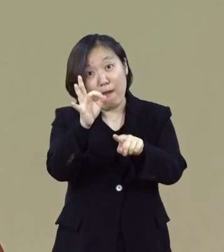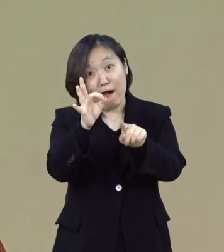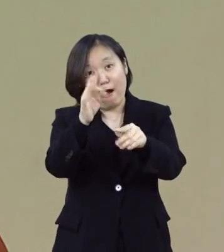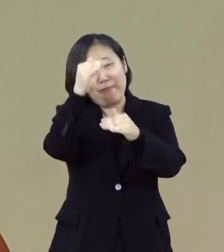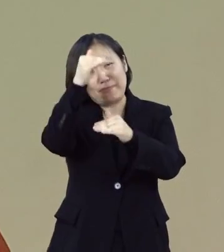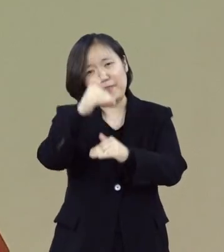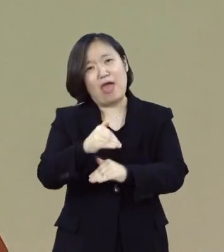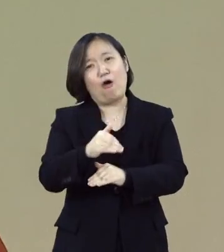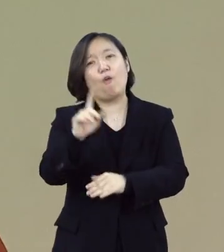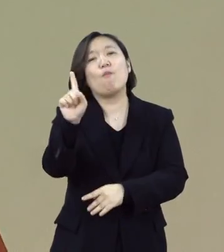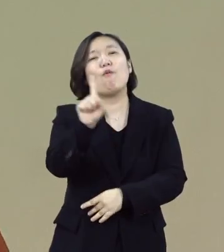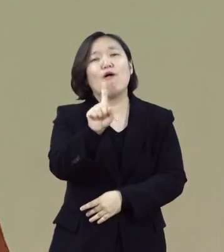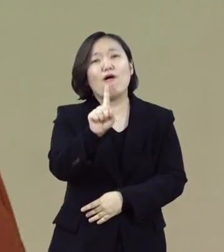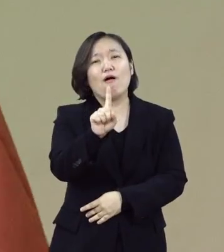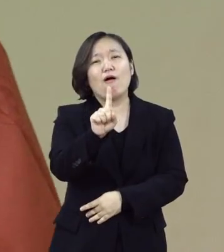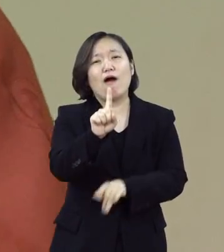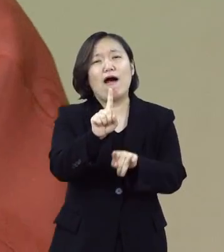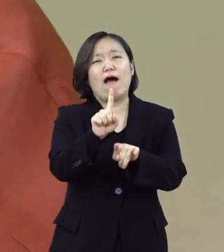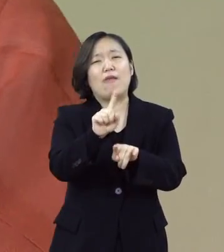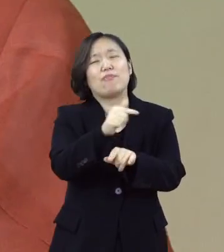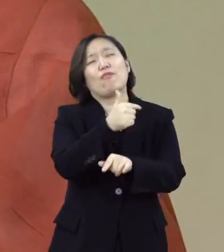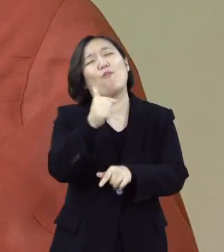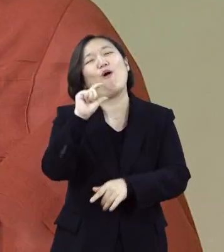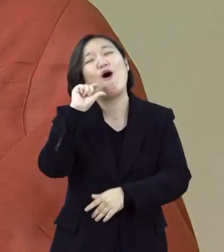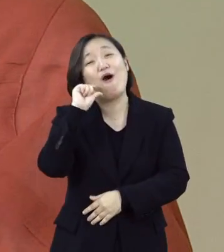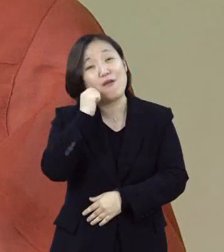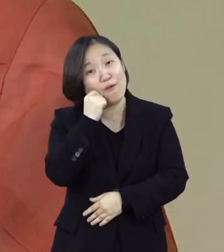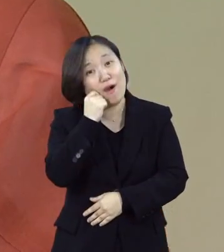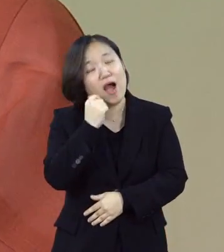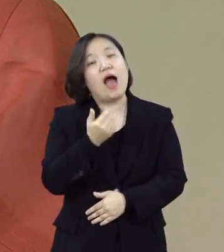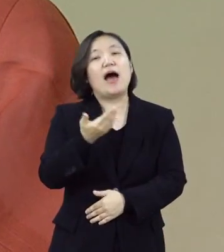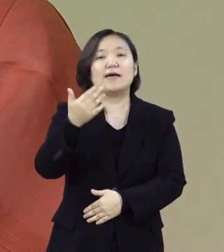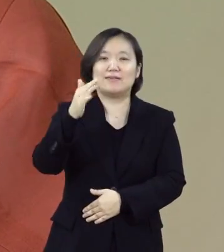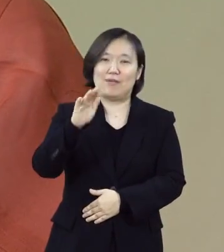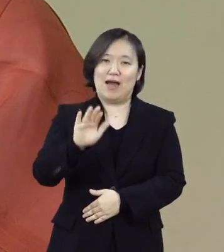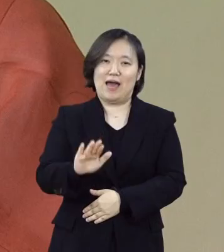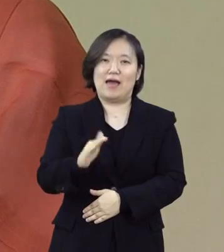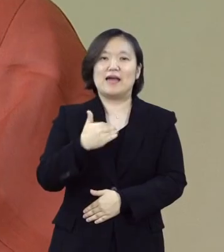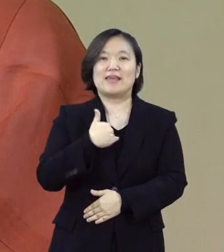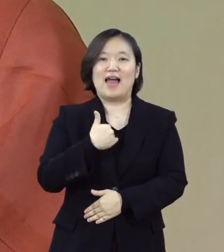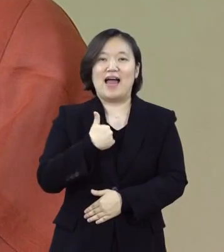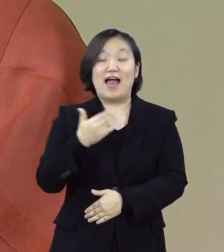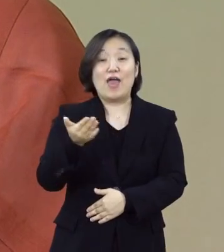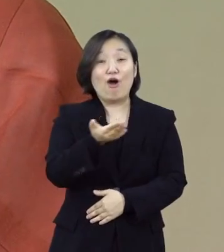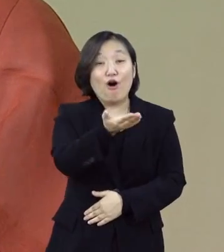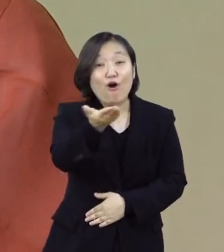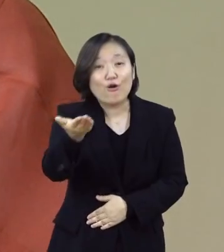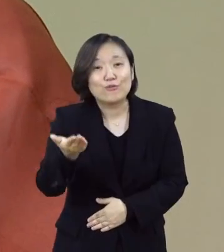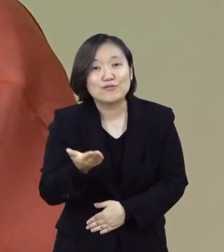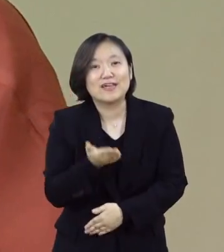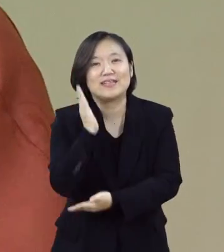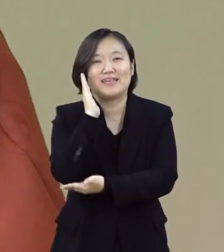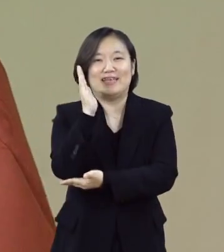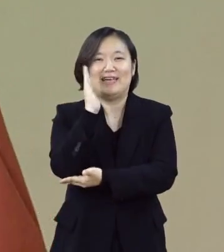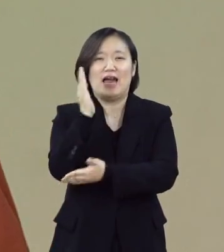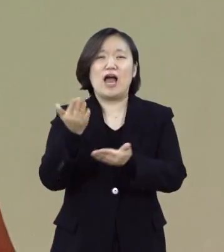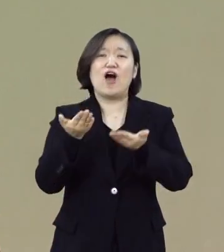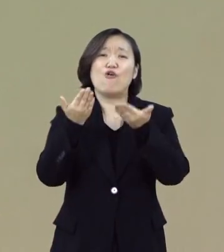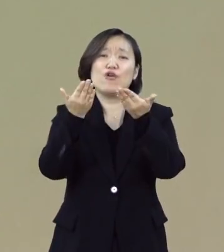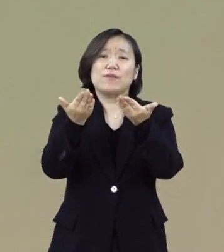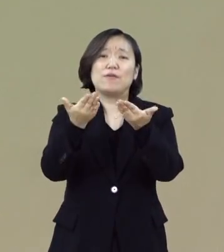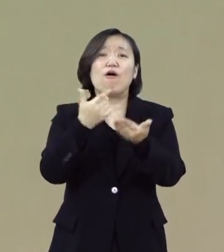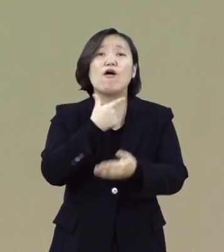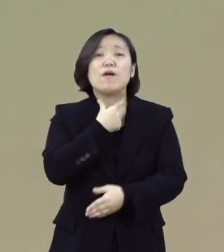함축적인 내용들이 나오지만 오늘 여러분들에게 특별히 또 드리고 싶은 얘기는